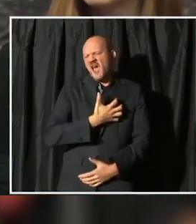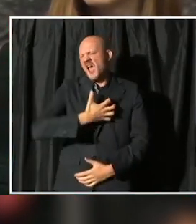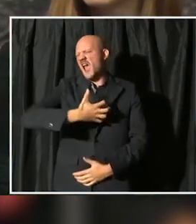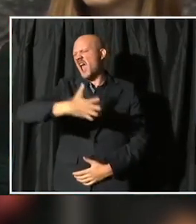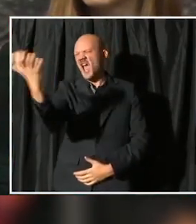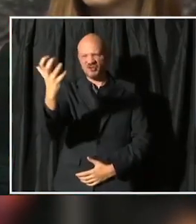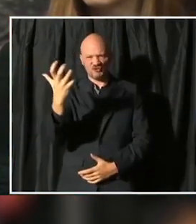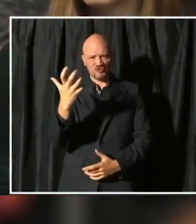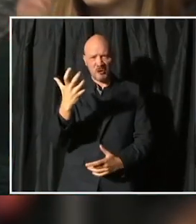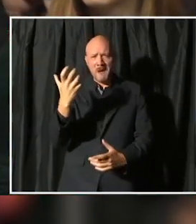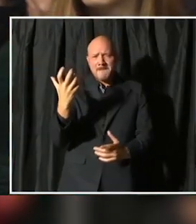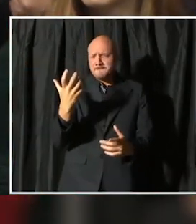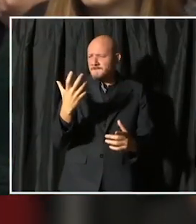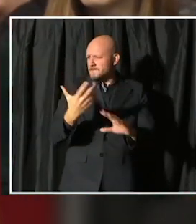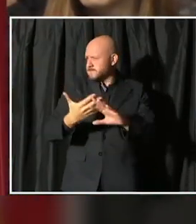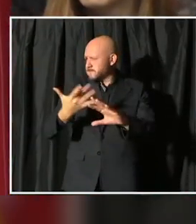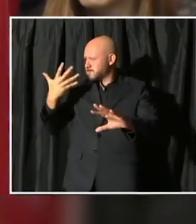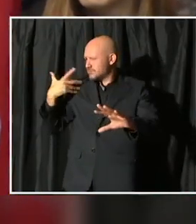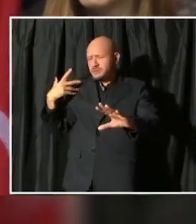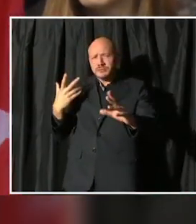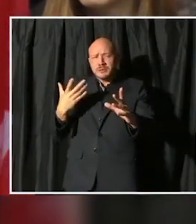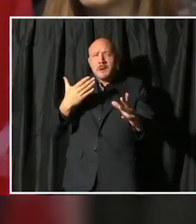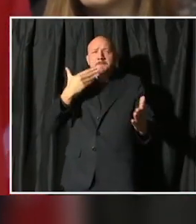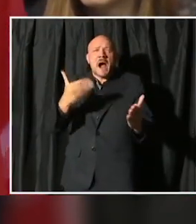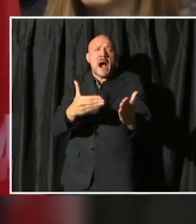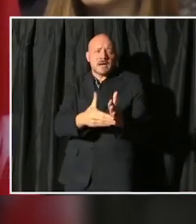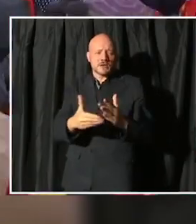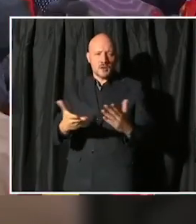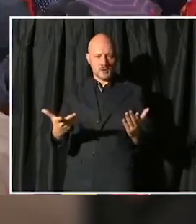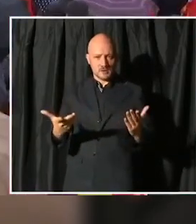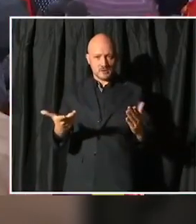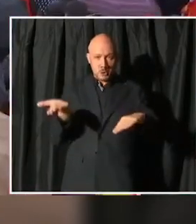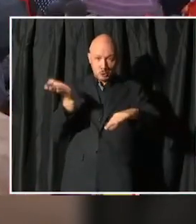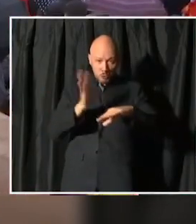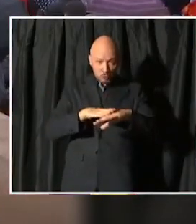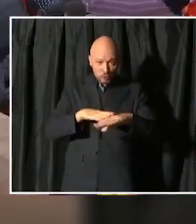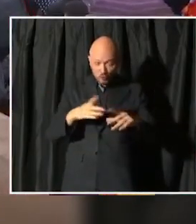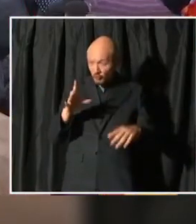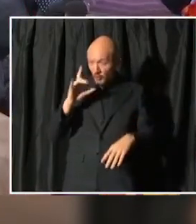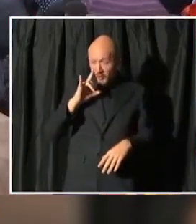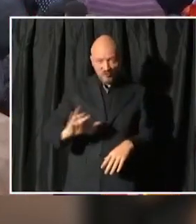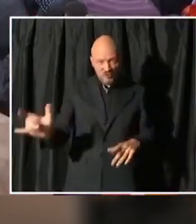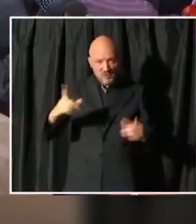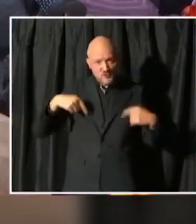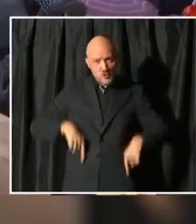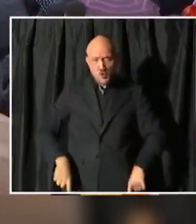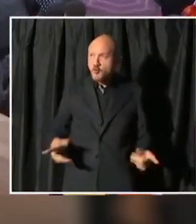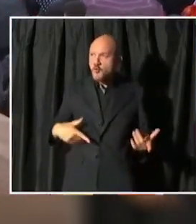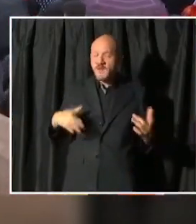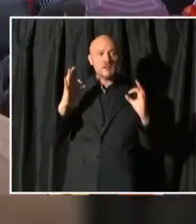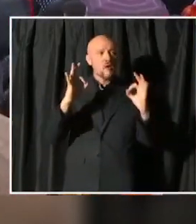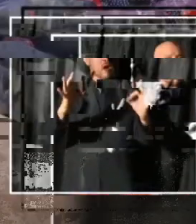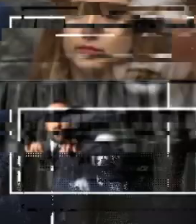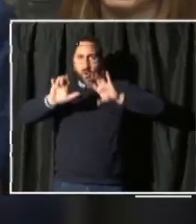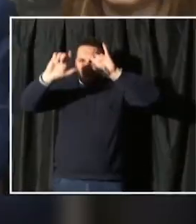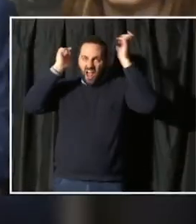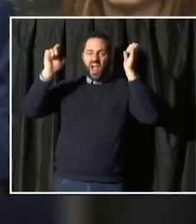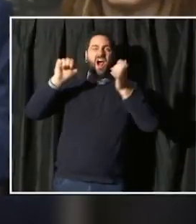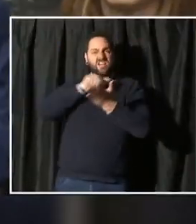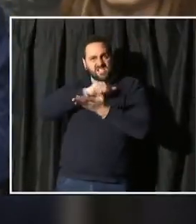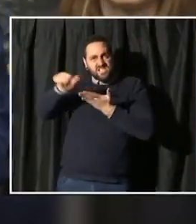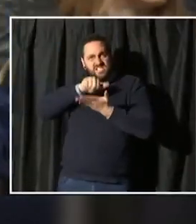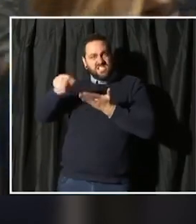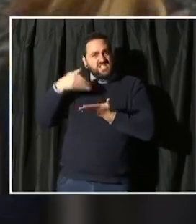30 ans se donner pour unique projet. Un unique projet de société qui est de maintenir les richesses entre les mains de quelques-uns.